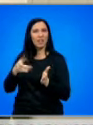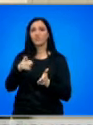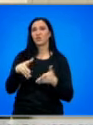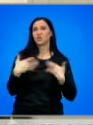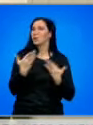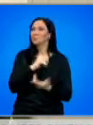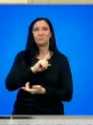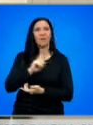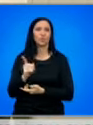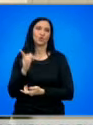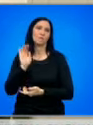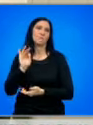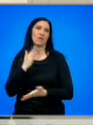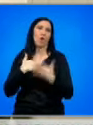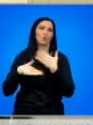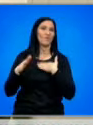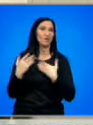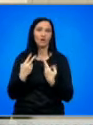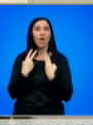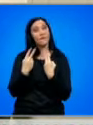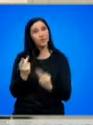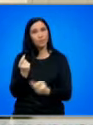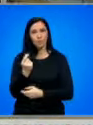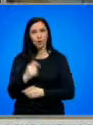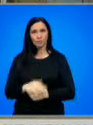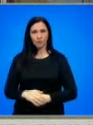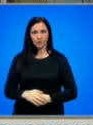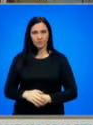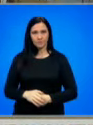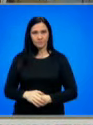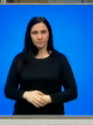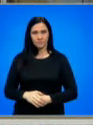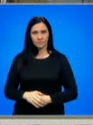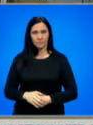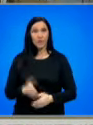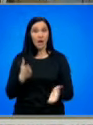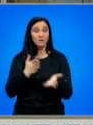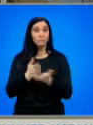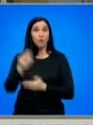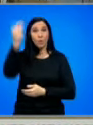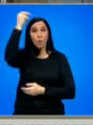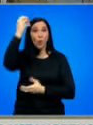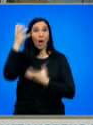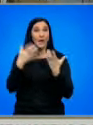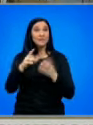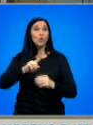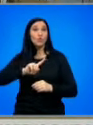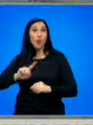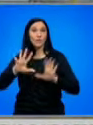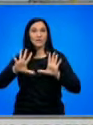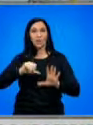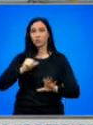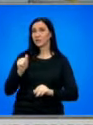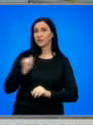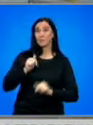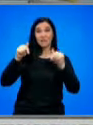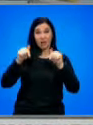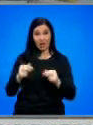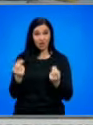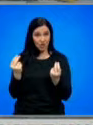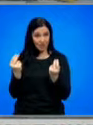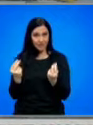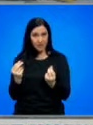желание няма да бъде удовлетворено. Вижте и подробностите. Според Булгаргаз, ако до 10 януари се запазят настоящите